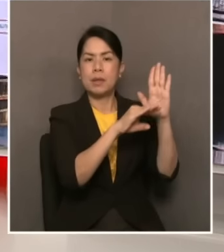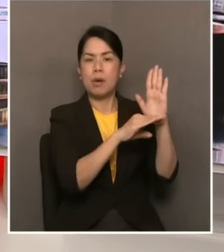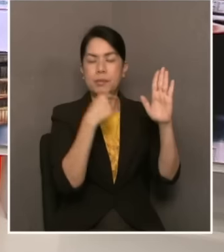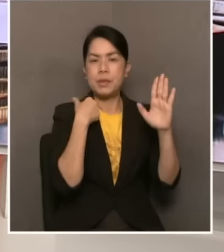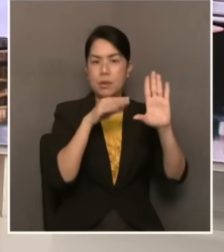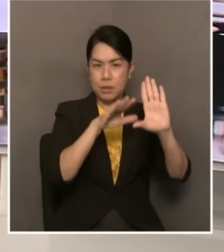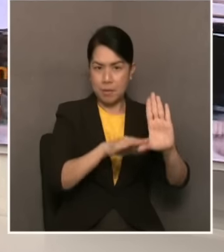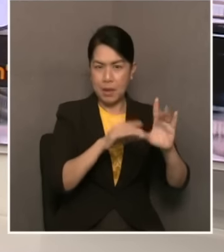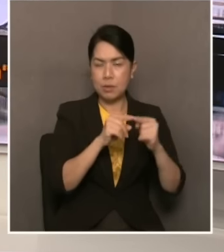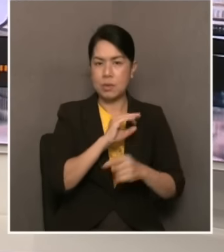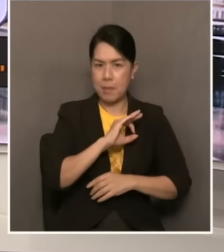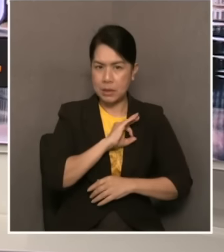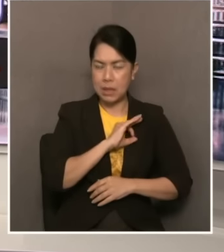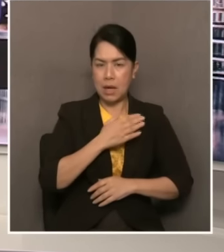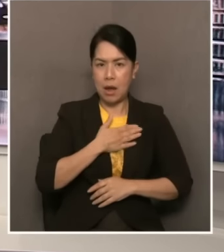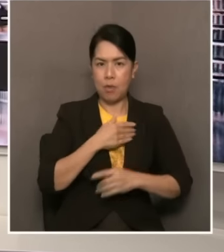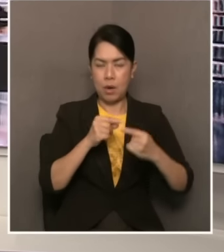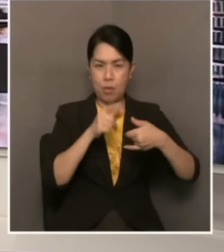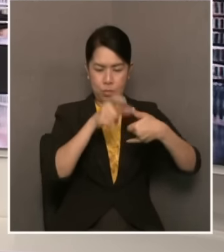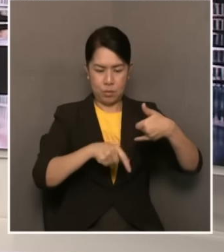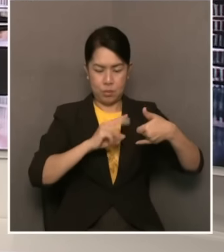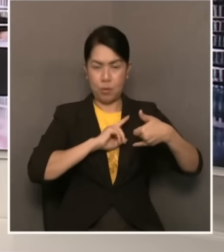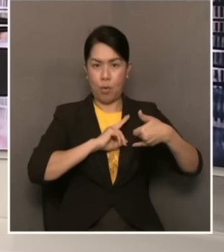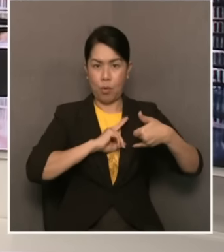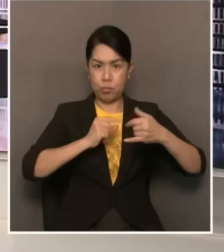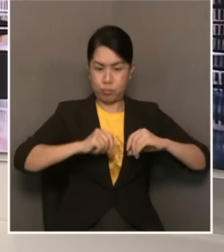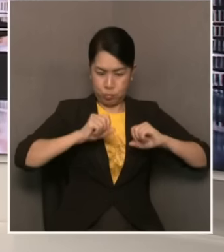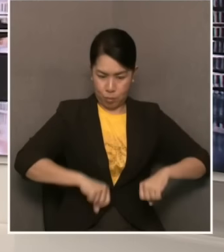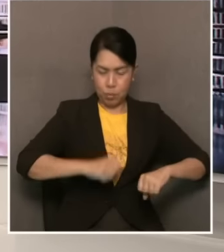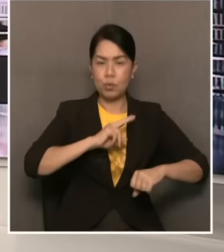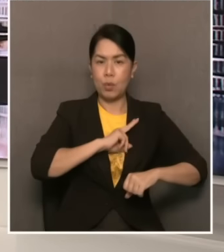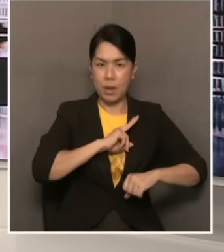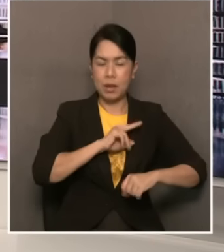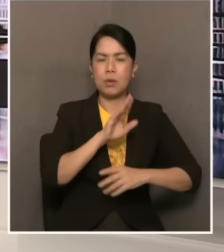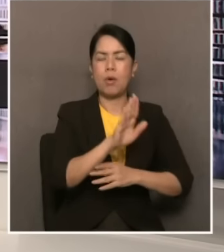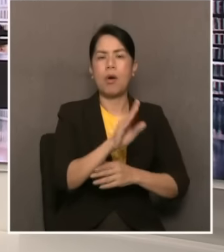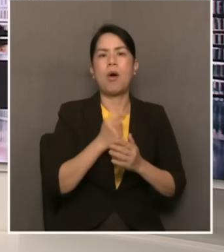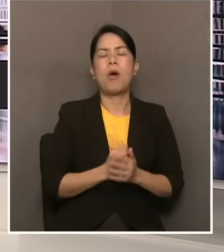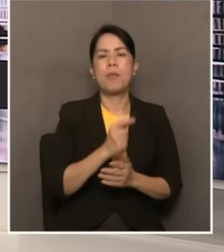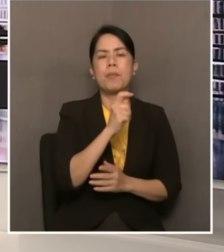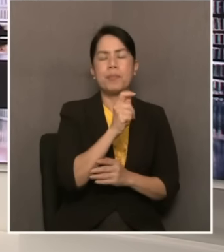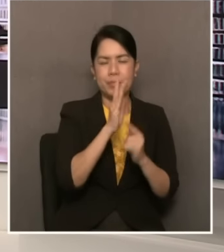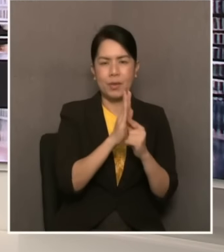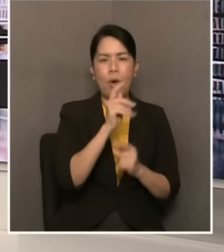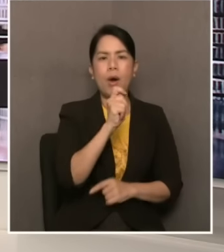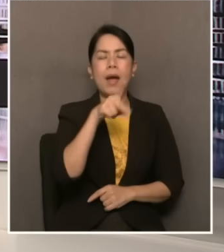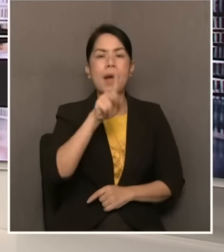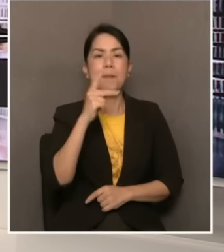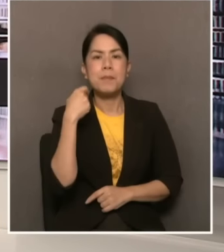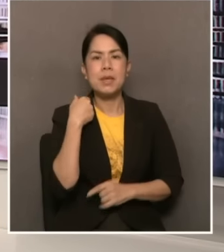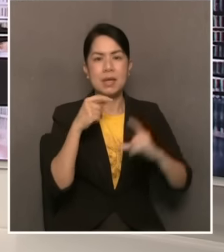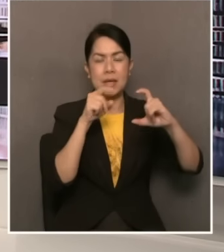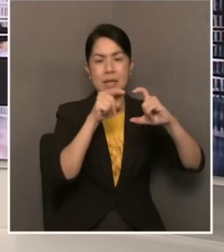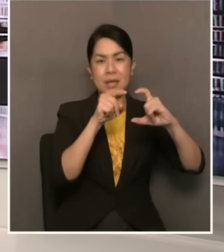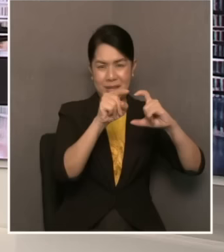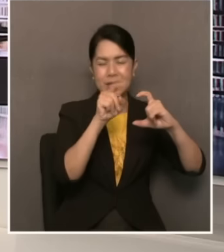มารทสมาชิกแล้วกยนยตัวตนของแปปคชั่นทางรัฐนะคะค παชมลดรอกนไ้แล้วยัง 1914่วจะเป็ iOS หอว